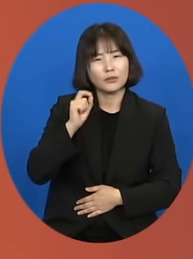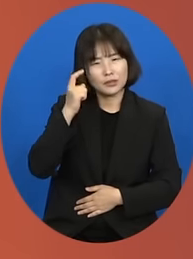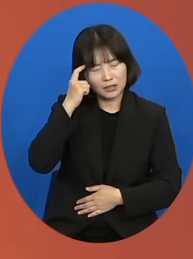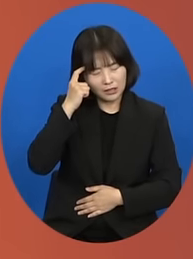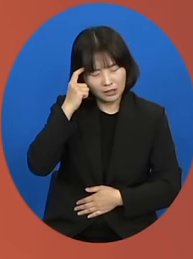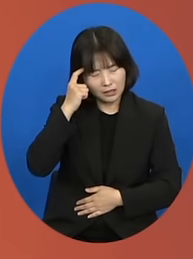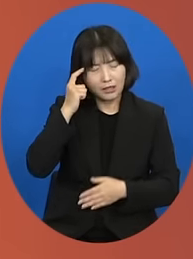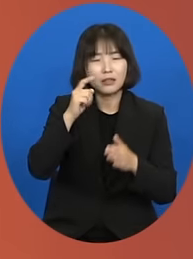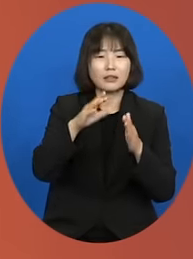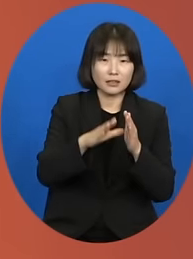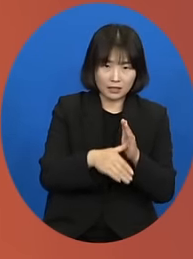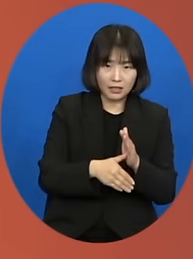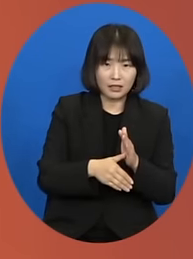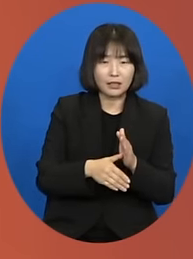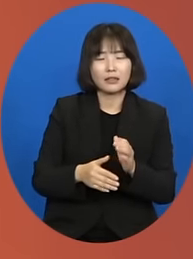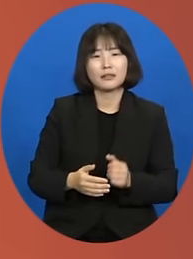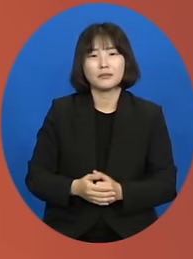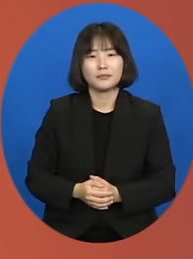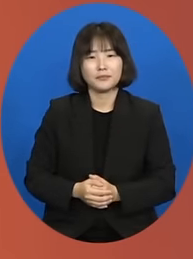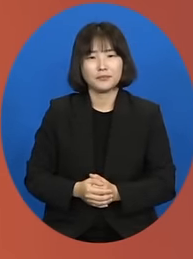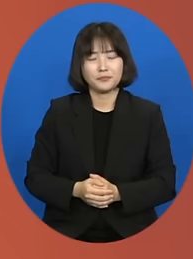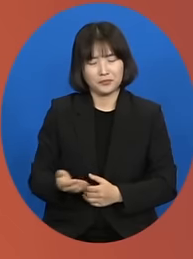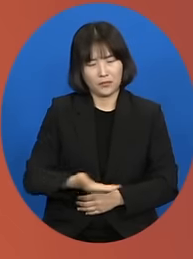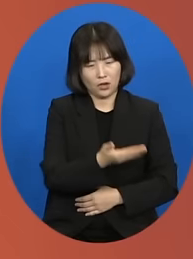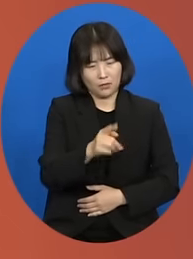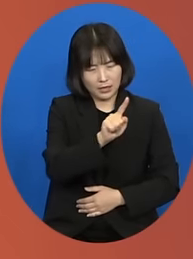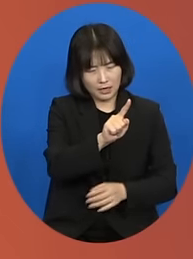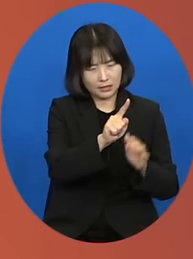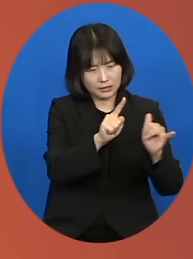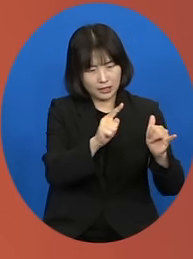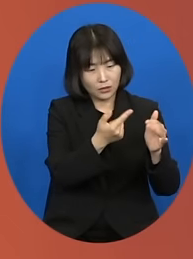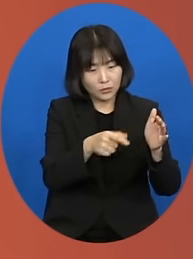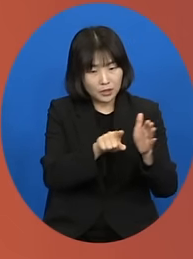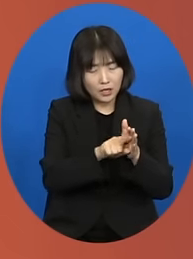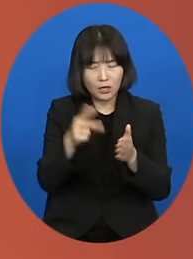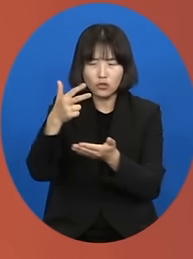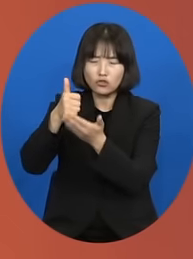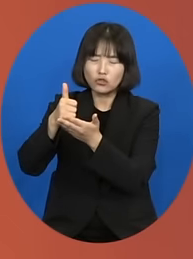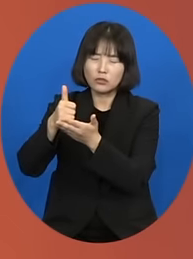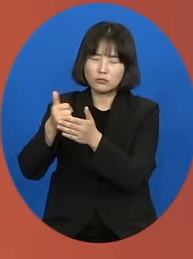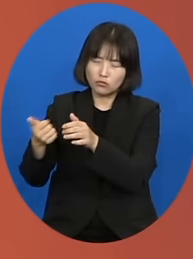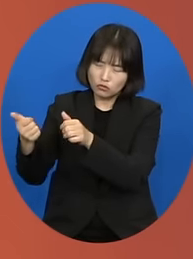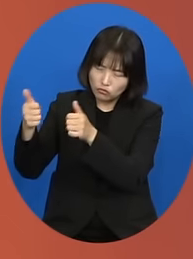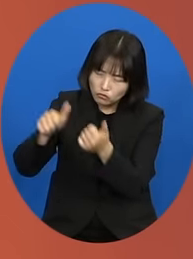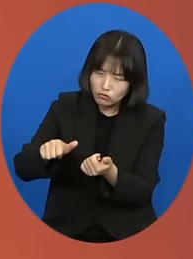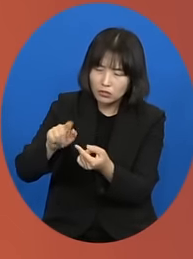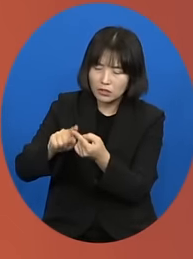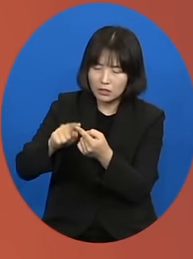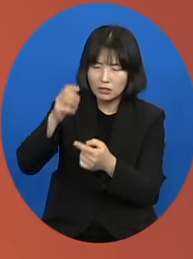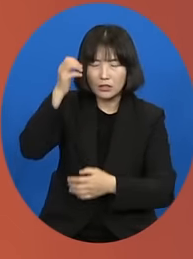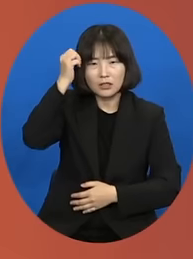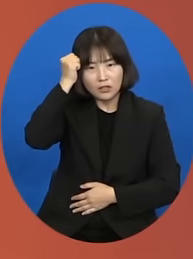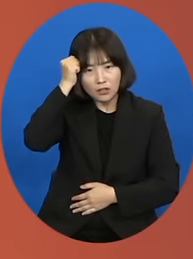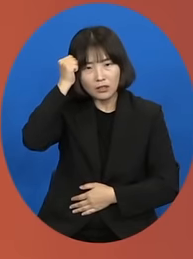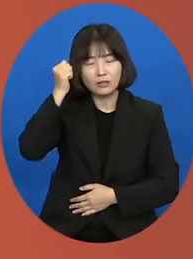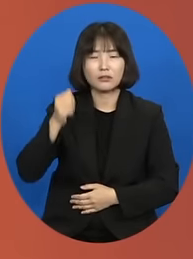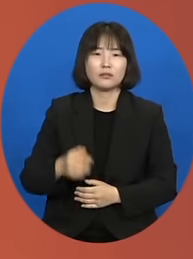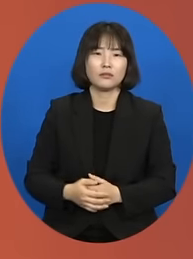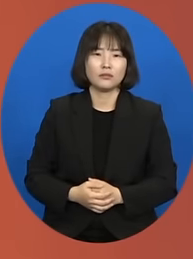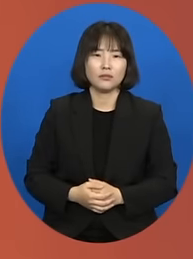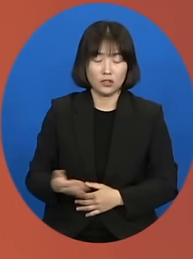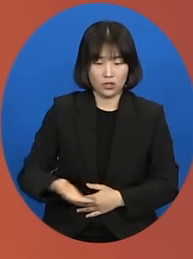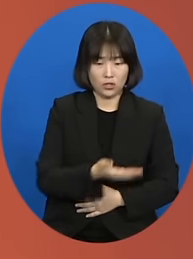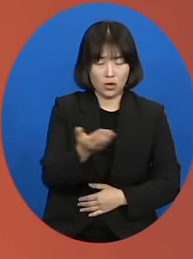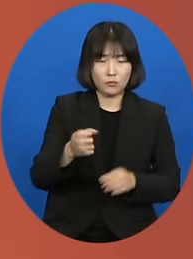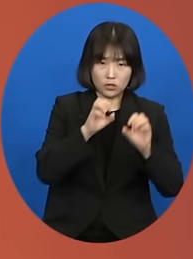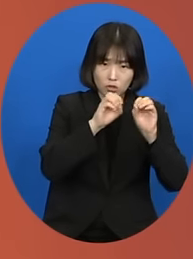생각할 때마다 여러분 한 사람을 위해서 우리 주님이 죽으셨음을 기억하시고 여러분이 전도하는